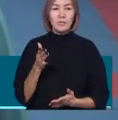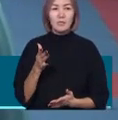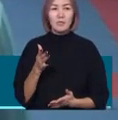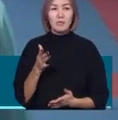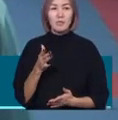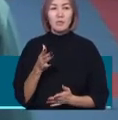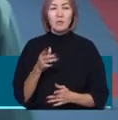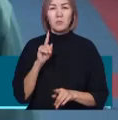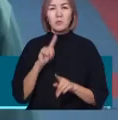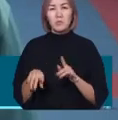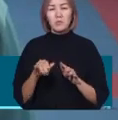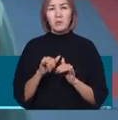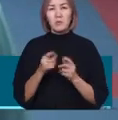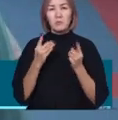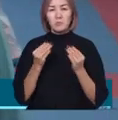керемет дамыған